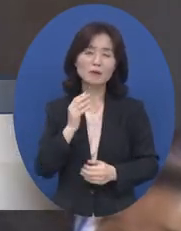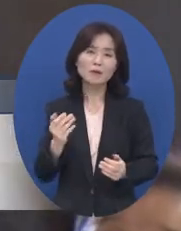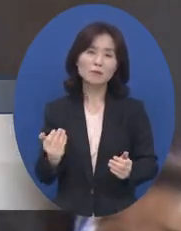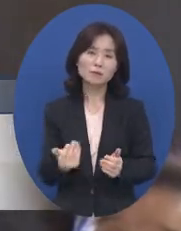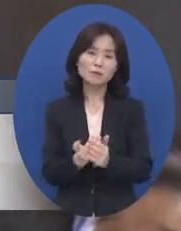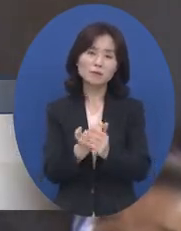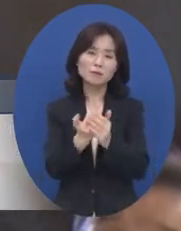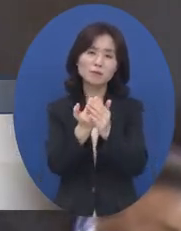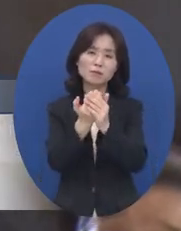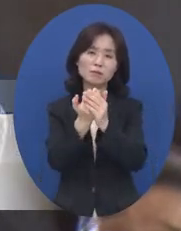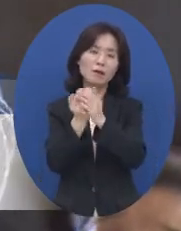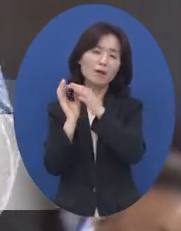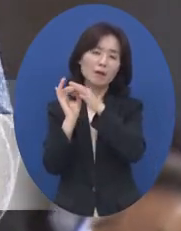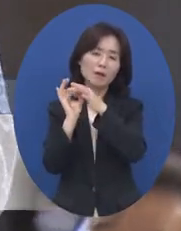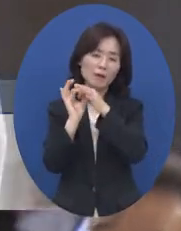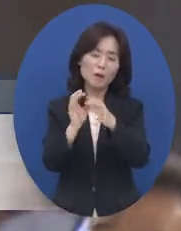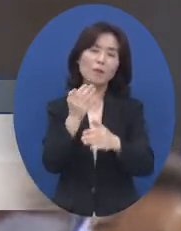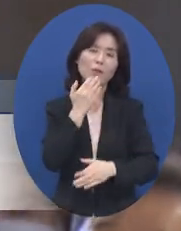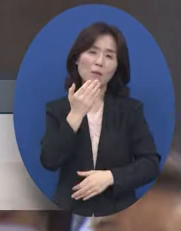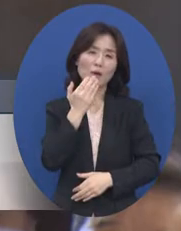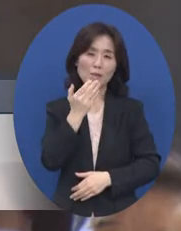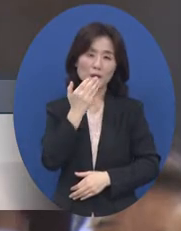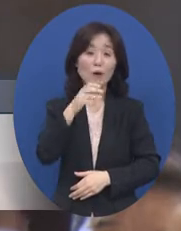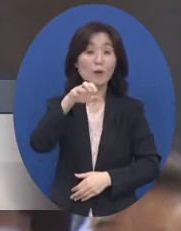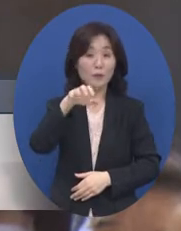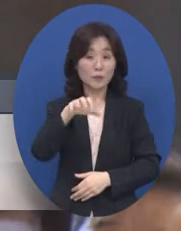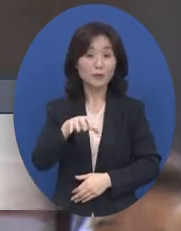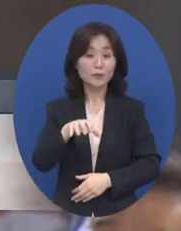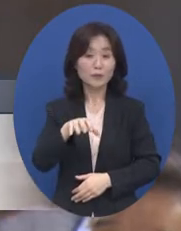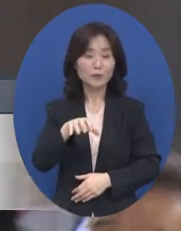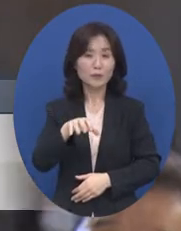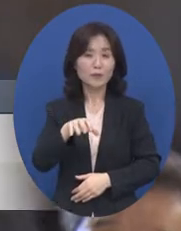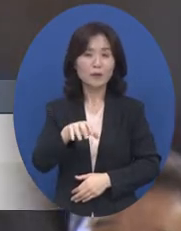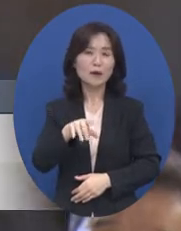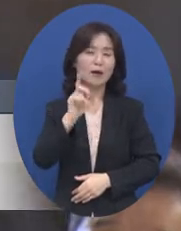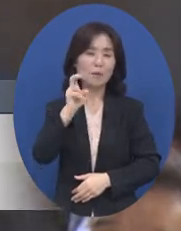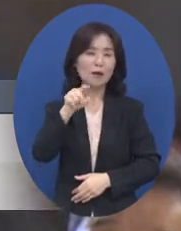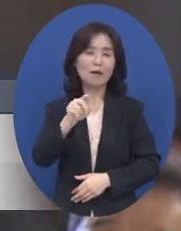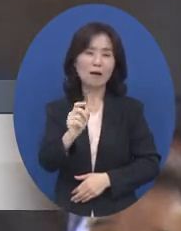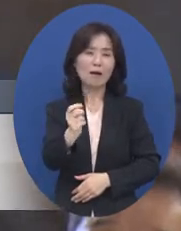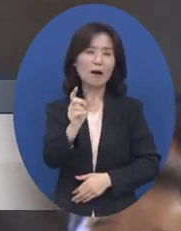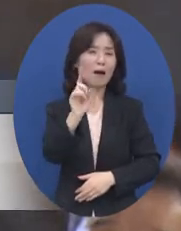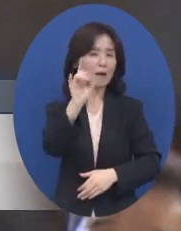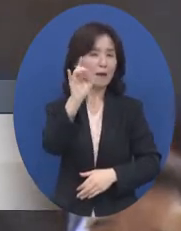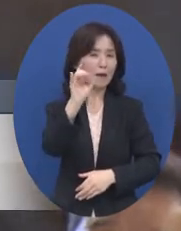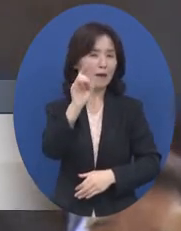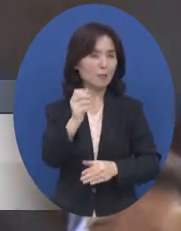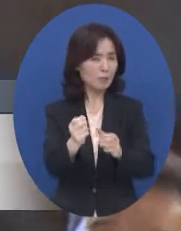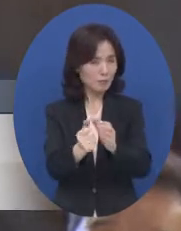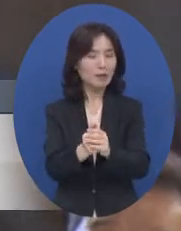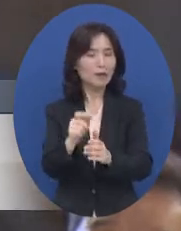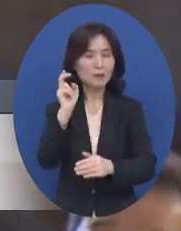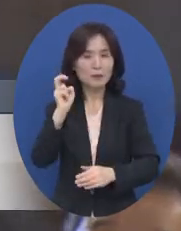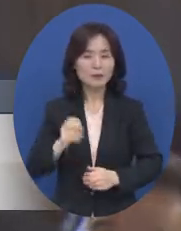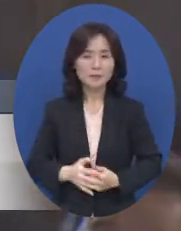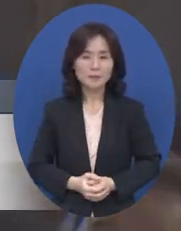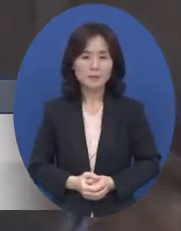이렇게 앞으로 무궁무진한 어떤 가능성을 가진 공간은 아마도 거의 없을 것이라고 저는 생각을